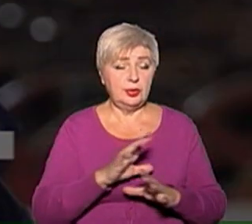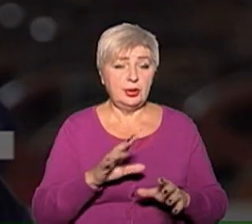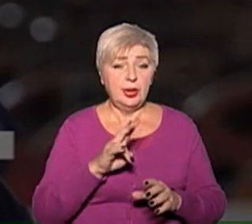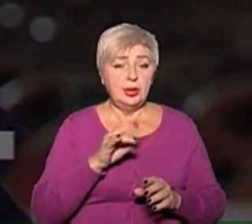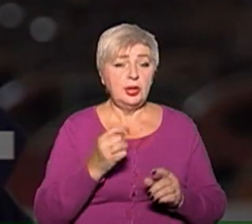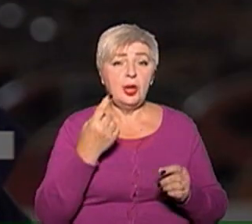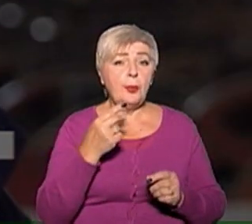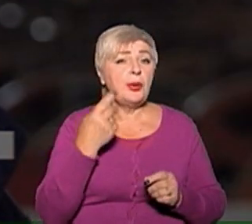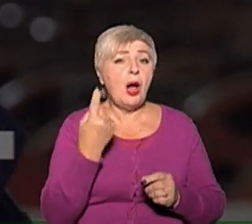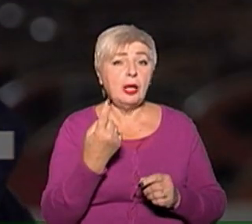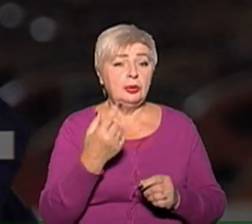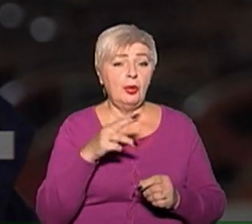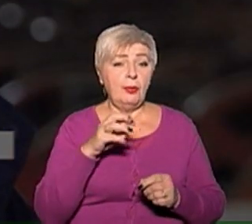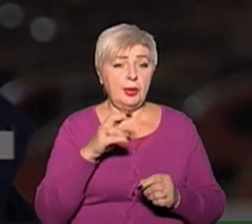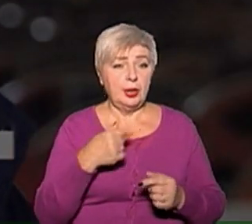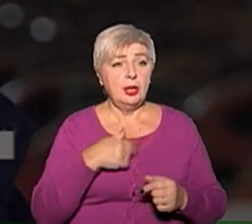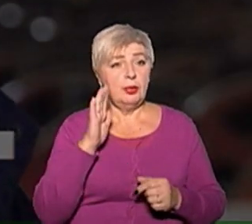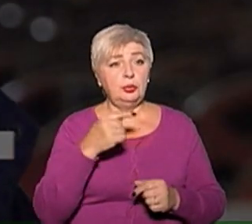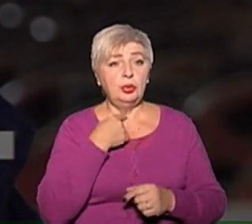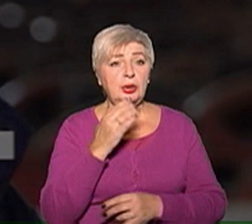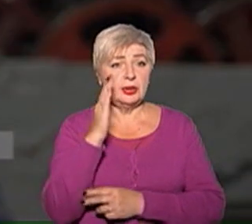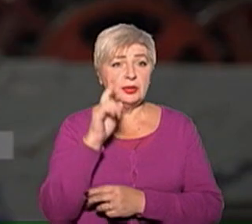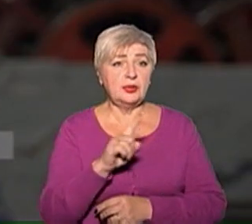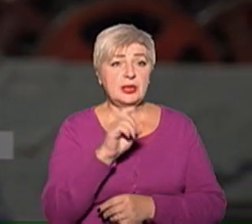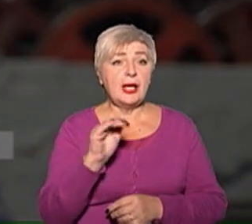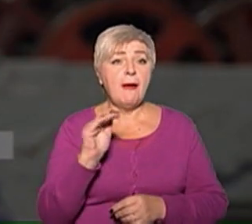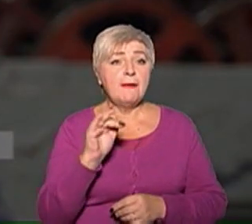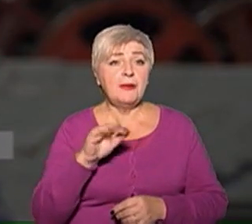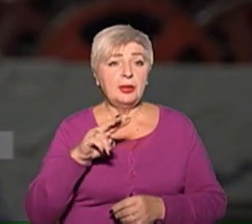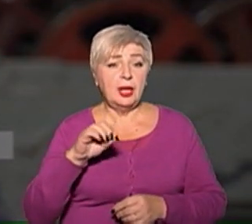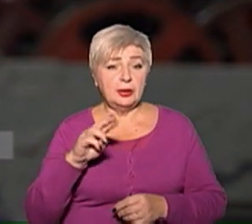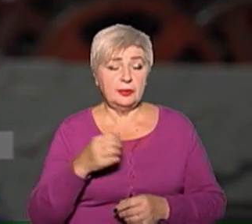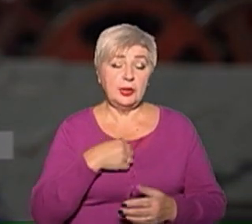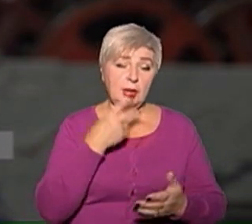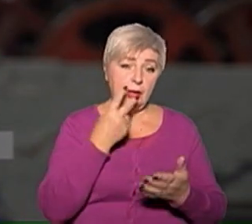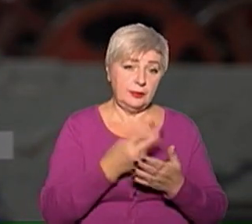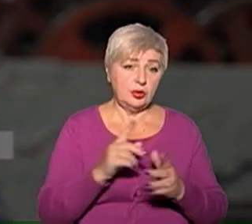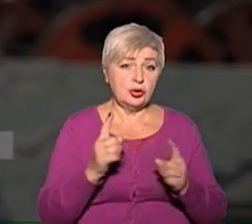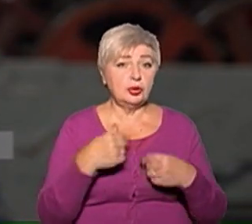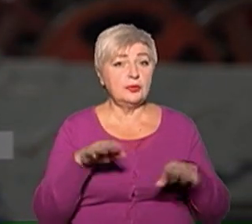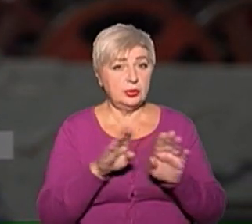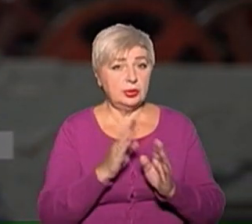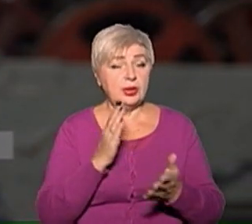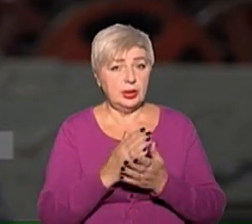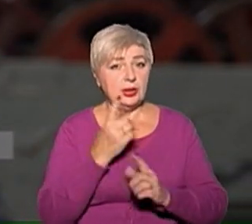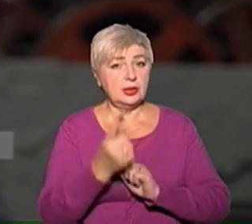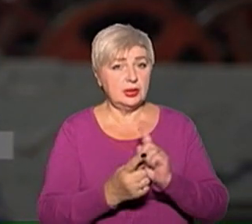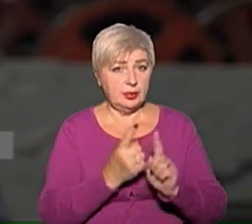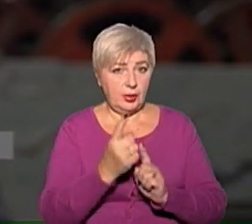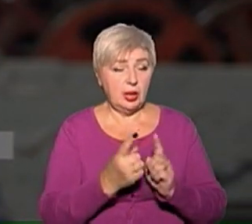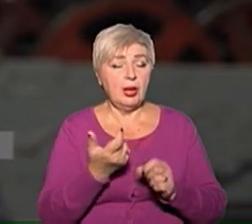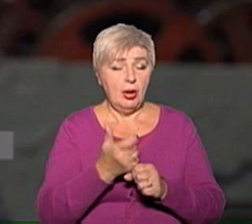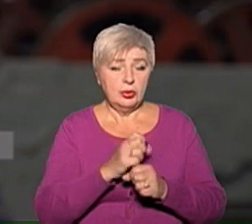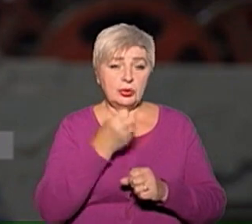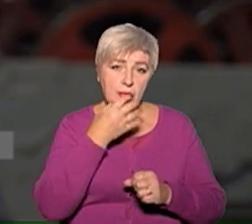мэре. Я лично буду голосовать за Филатова, потому что я вижу, что все-таки есть изменения, они очень хорошие, они